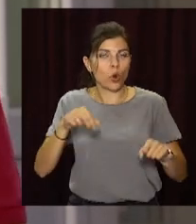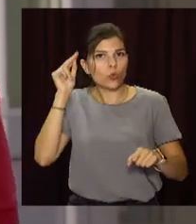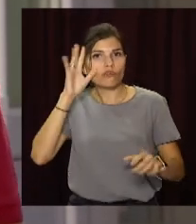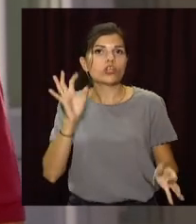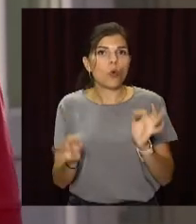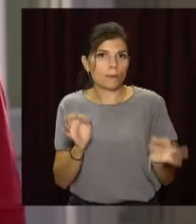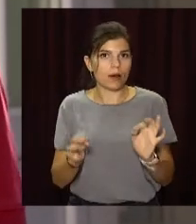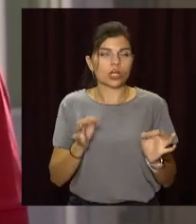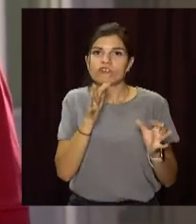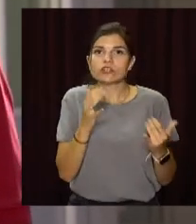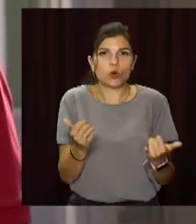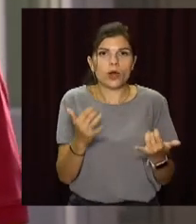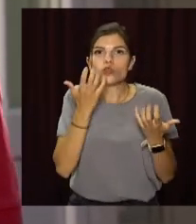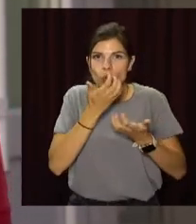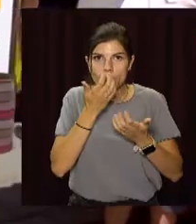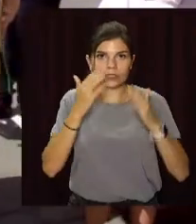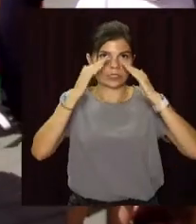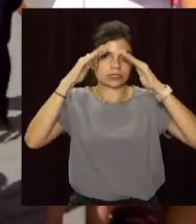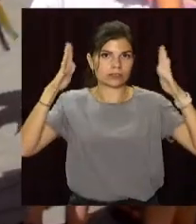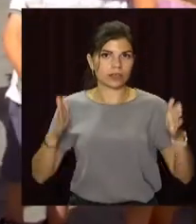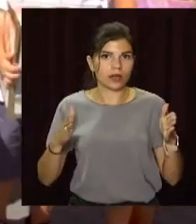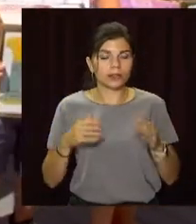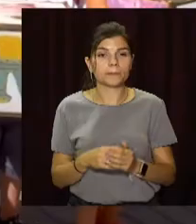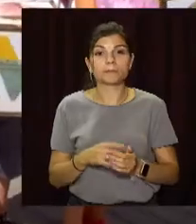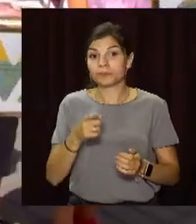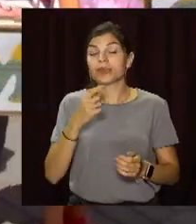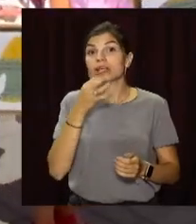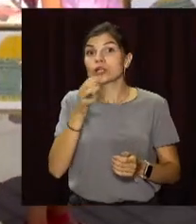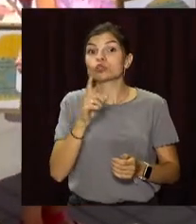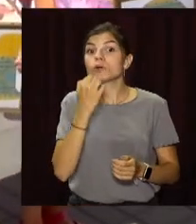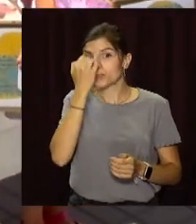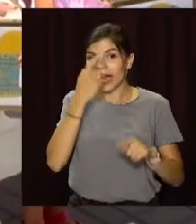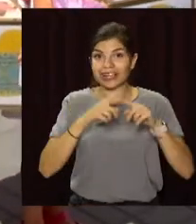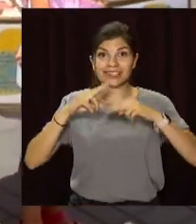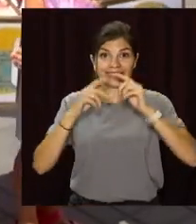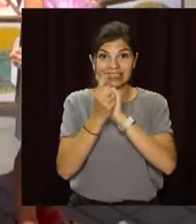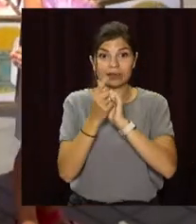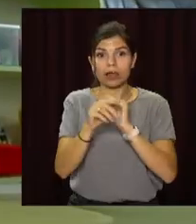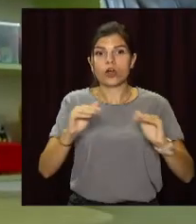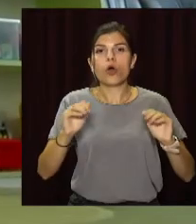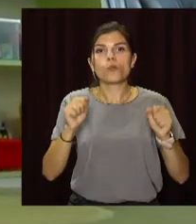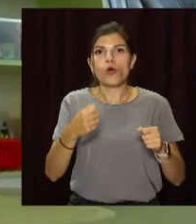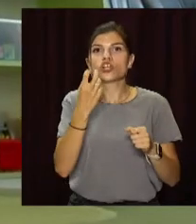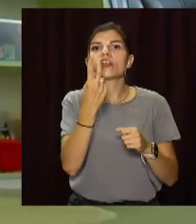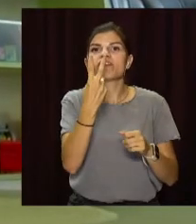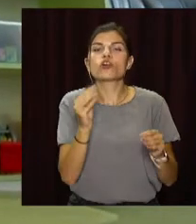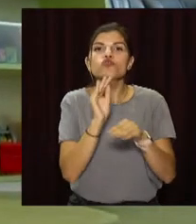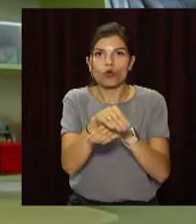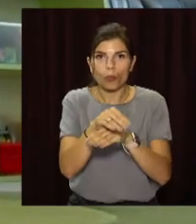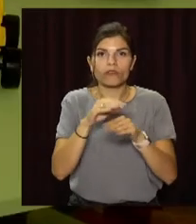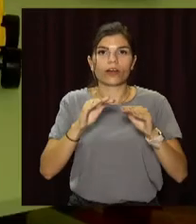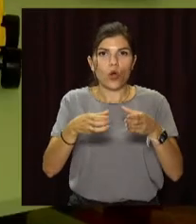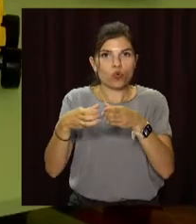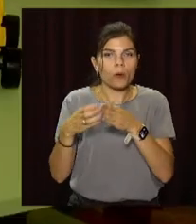в нормальных современних теплих зданиях. Зазначимо, завдяки реконструкції дитячий садок зможе відкрити дві додаткові групи на 40